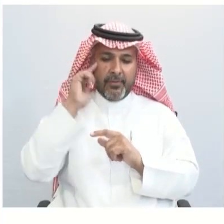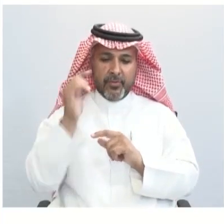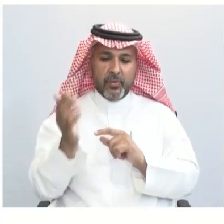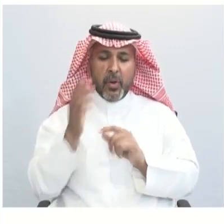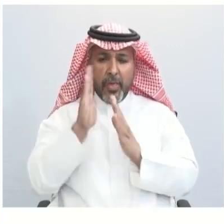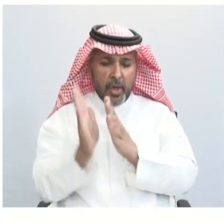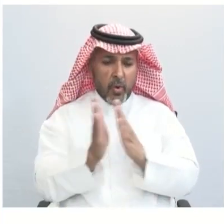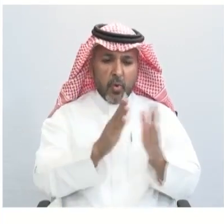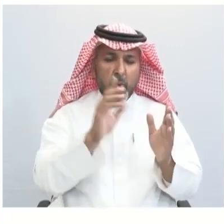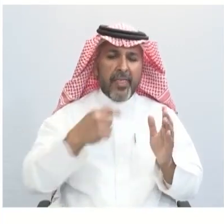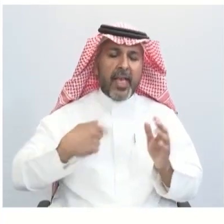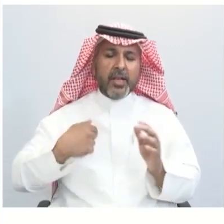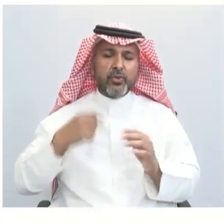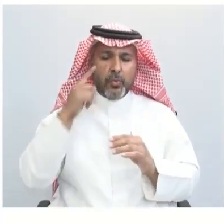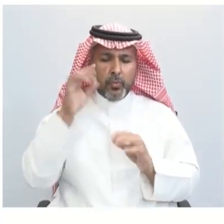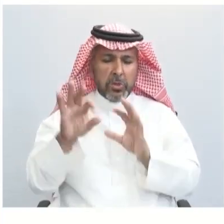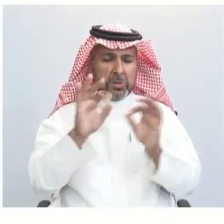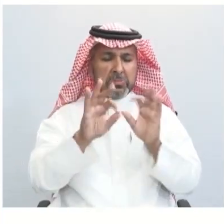لايت والهب سبوت.